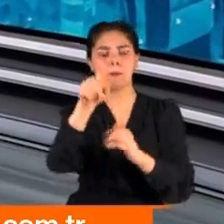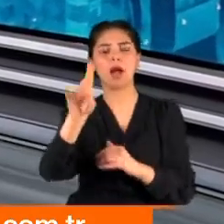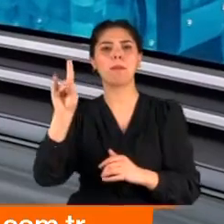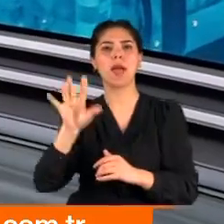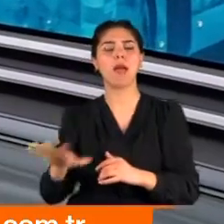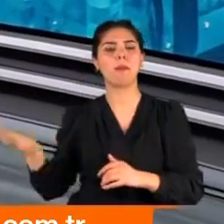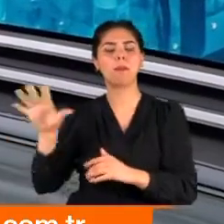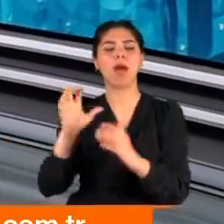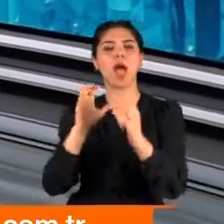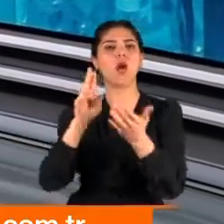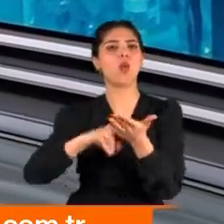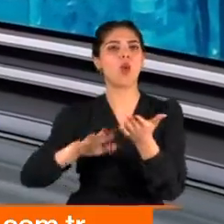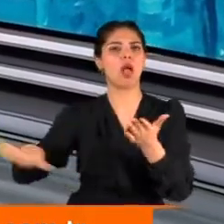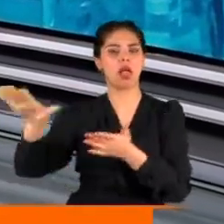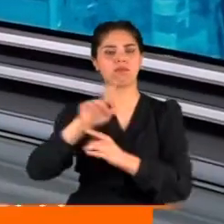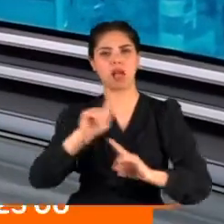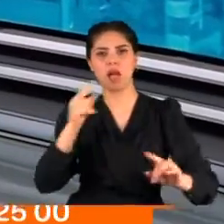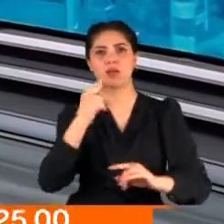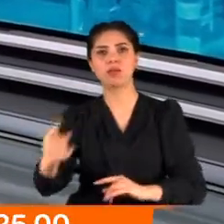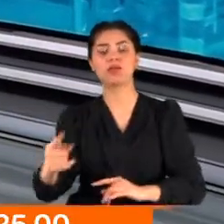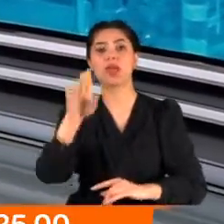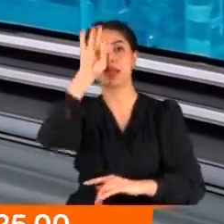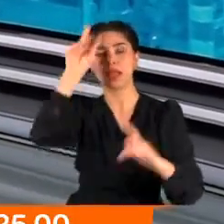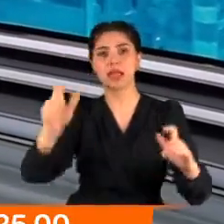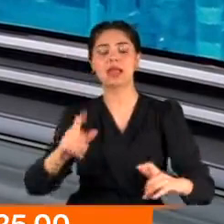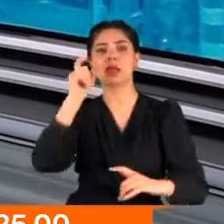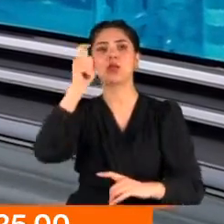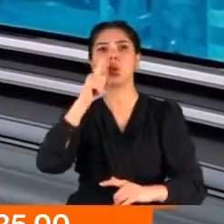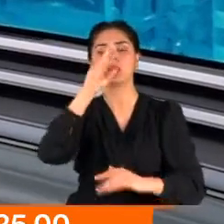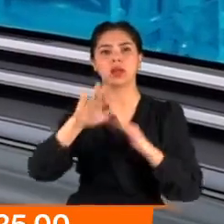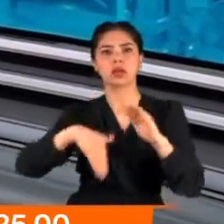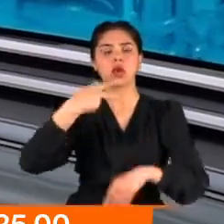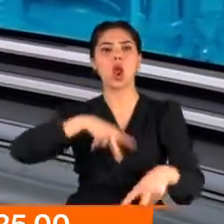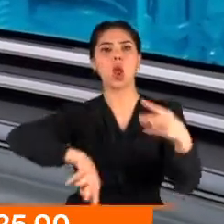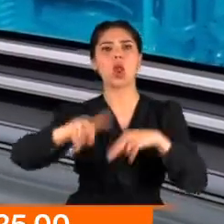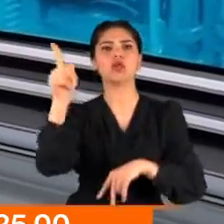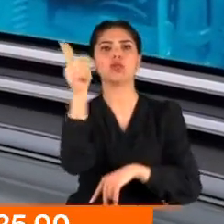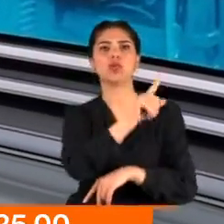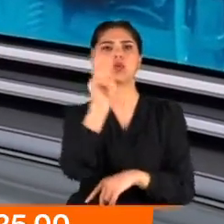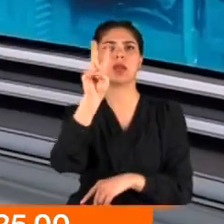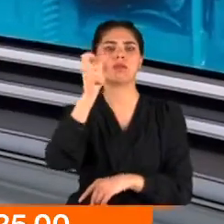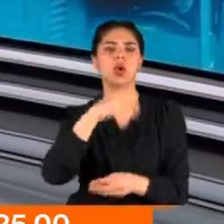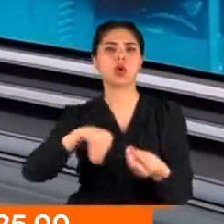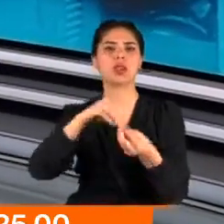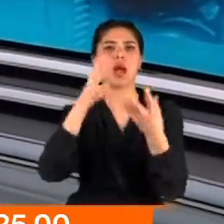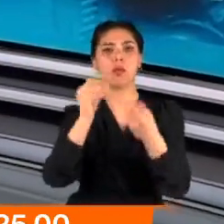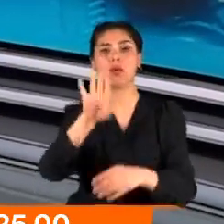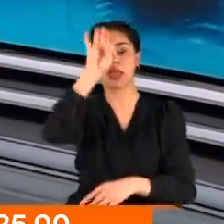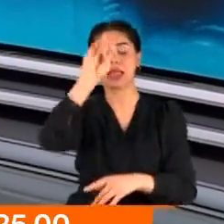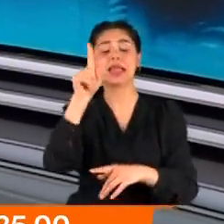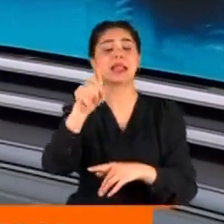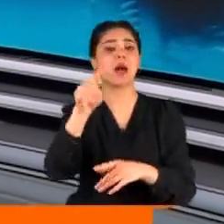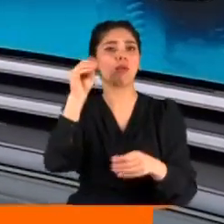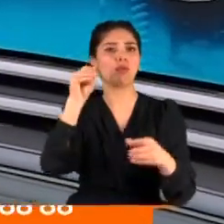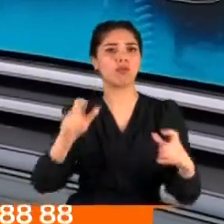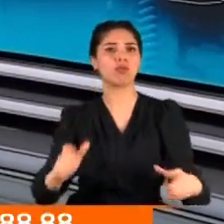üyelerine takılmıştı. Mega kentte 9 Nisan'dan itibaren ulaşımda %29 zamlı olacak. İstanbul'da tam bilet 7